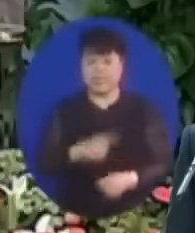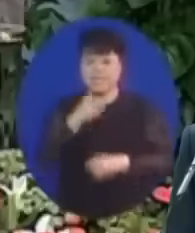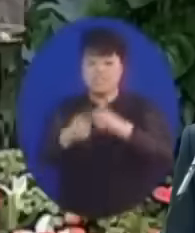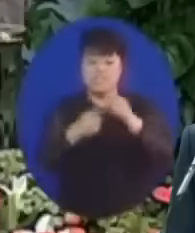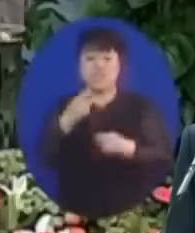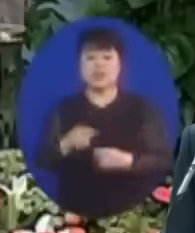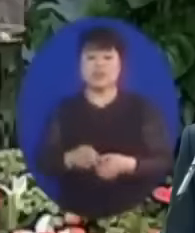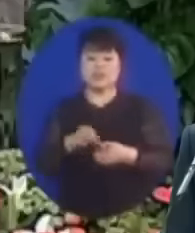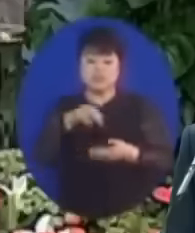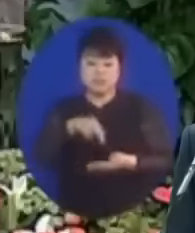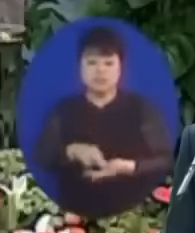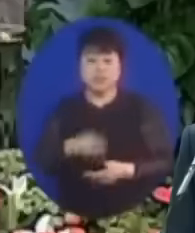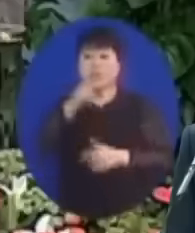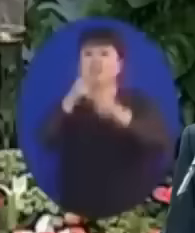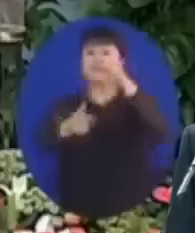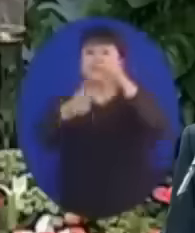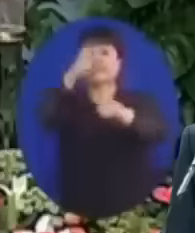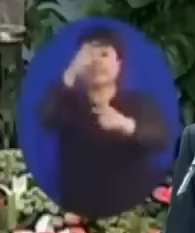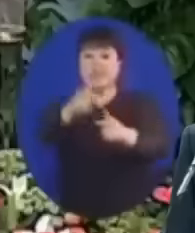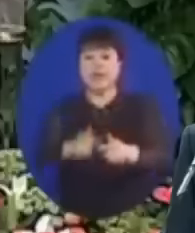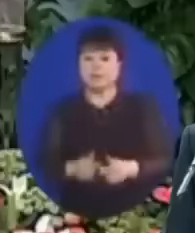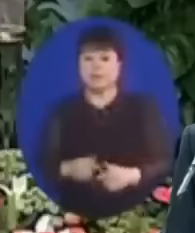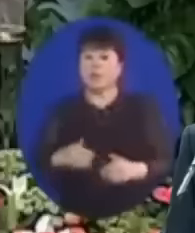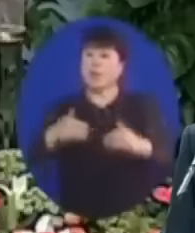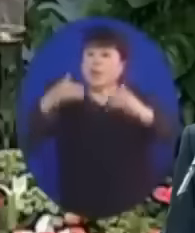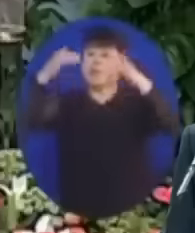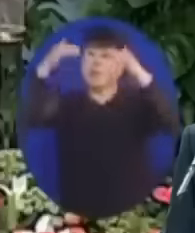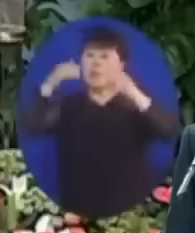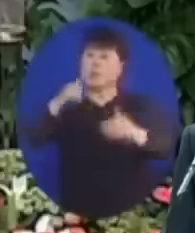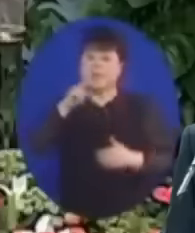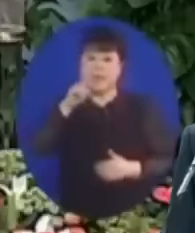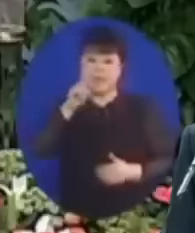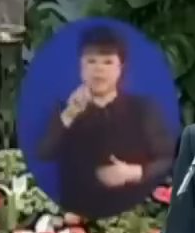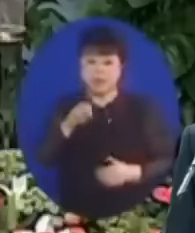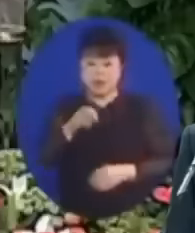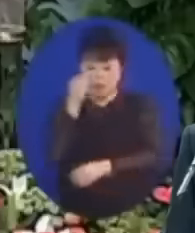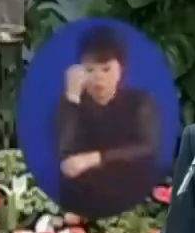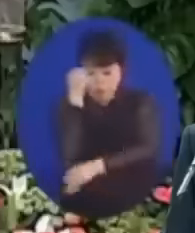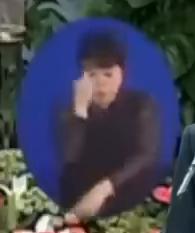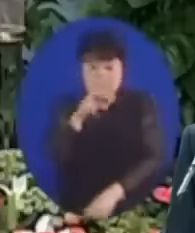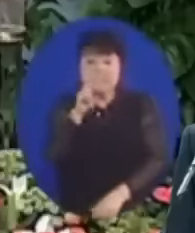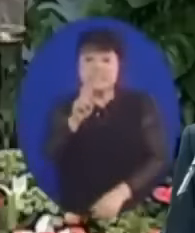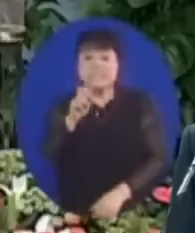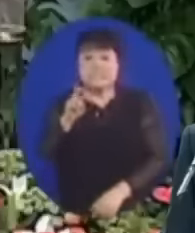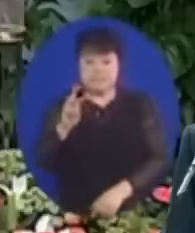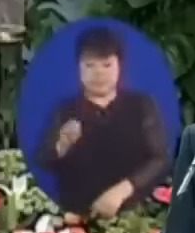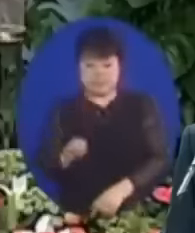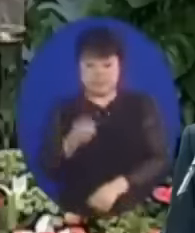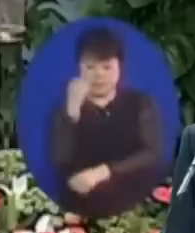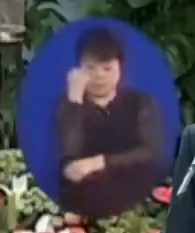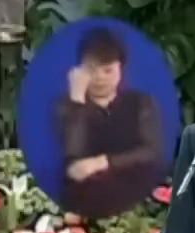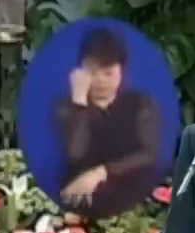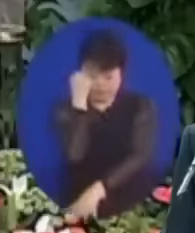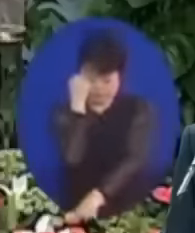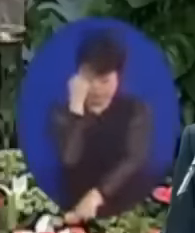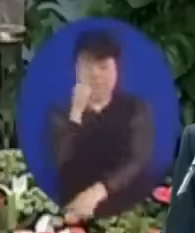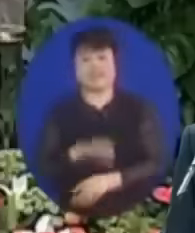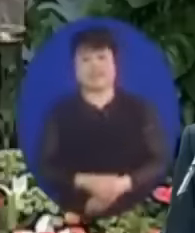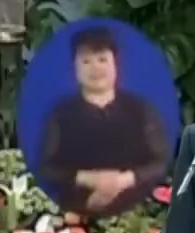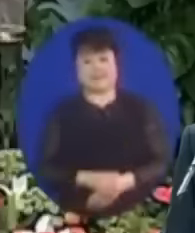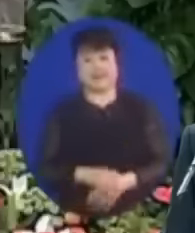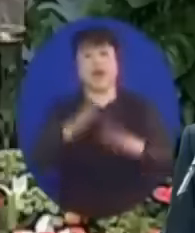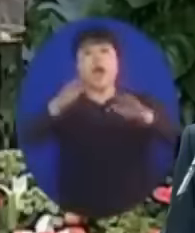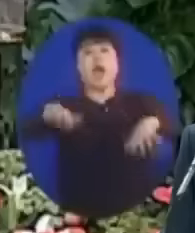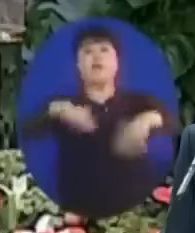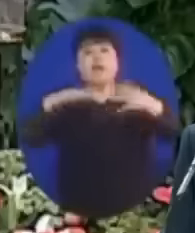어떤 나무는 높이가 1미터밖에 안 되는데 뿌리는 20미터라고 하는 것입니다. 오랜 생활 동안 고난을 당하며 하도